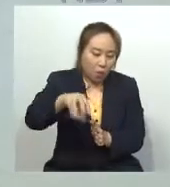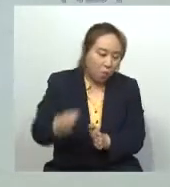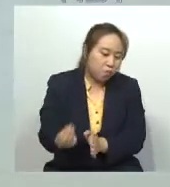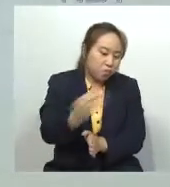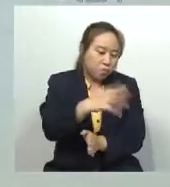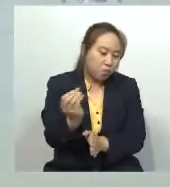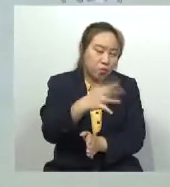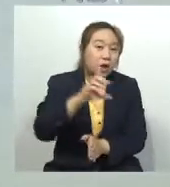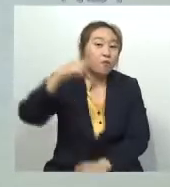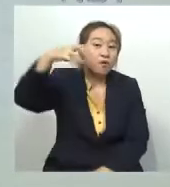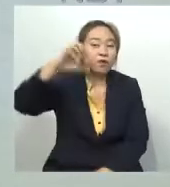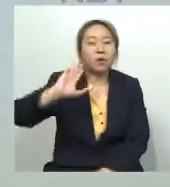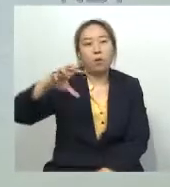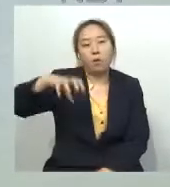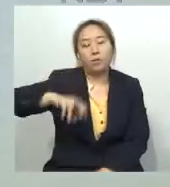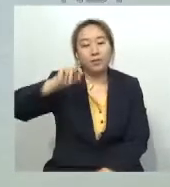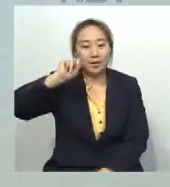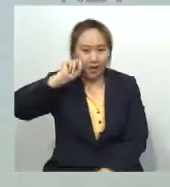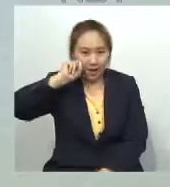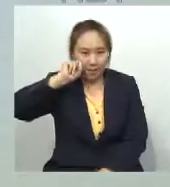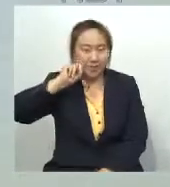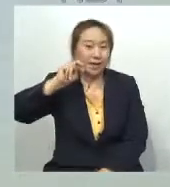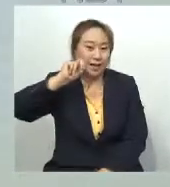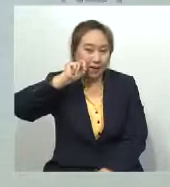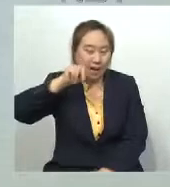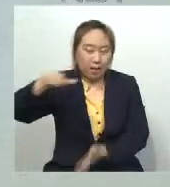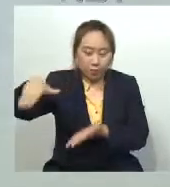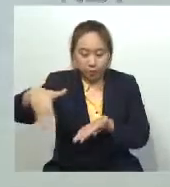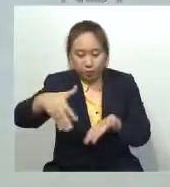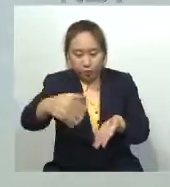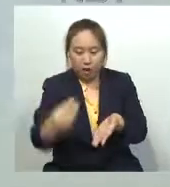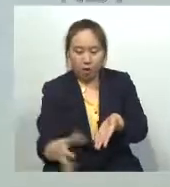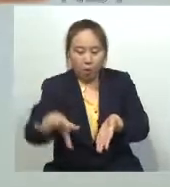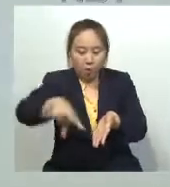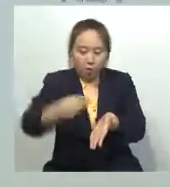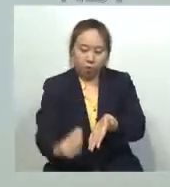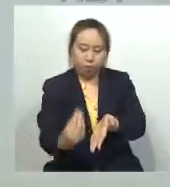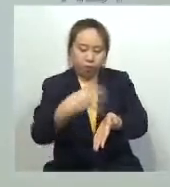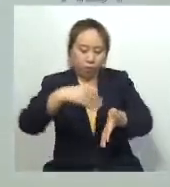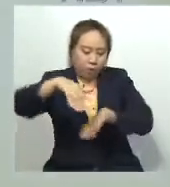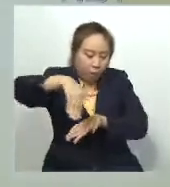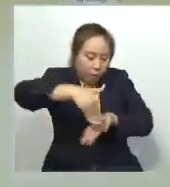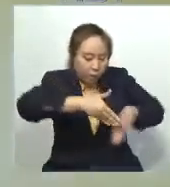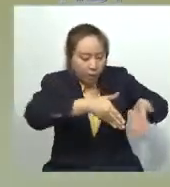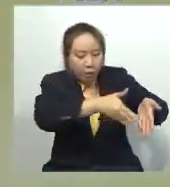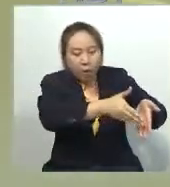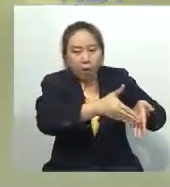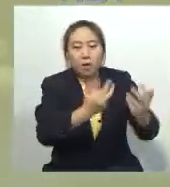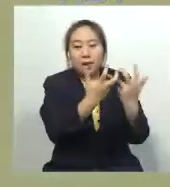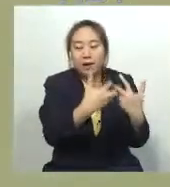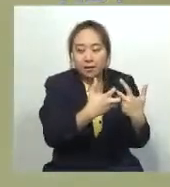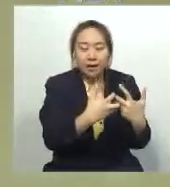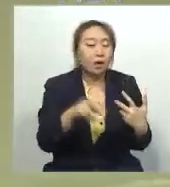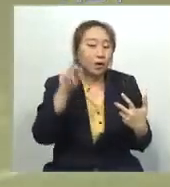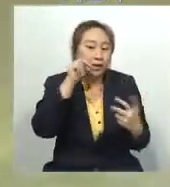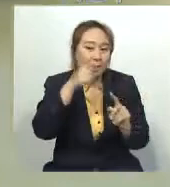าของกรมชลประทานนะครับจะสูบน้ำเข้ามาตามคลองแบบนี้นะฮะและเข้าไปที่บริเวณโรงสูบน้ำที่